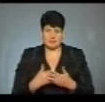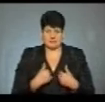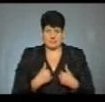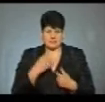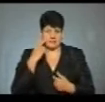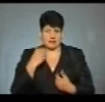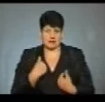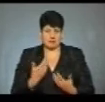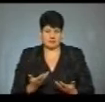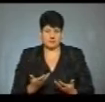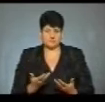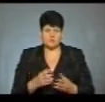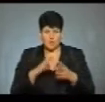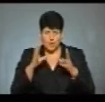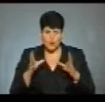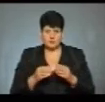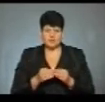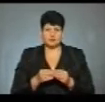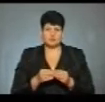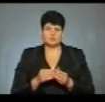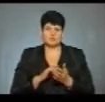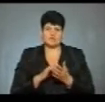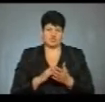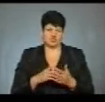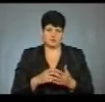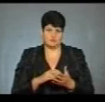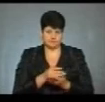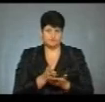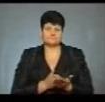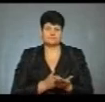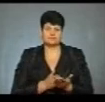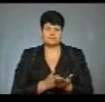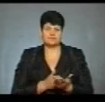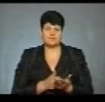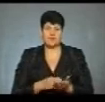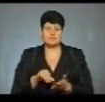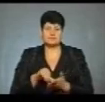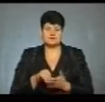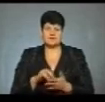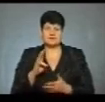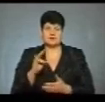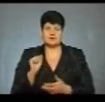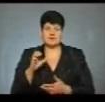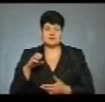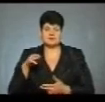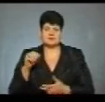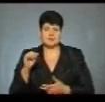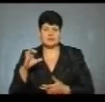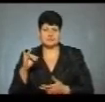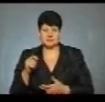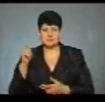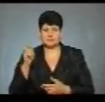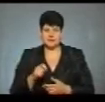Києва, комплексний туристичний продукт. Представниця Настасівської ОТГ Оксана Зазуляк приїхала, щоб дізнатися,